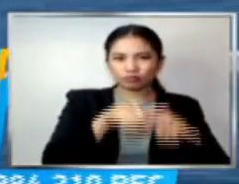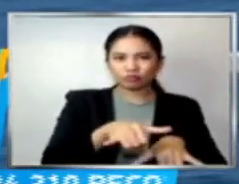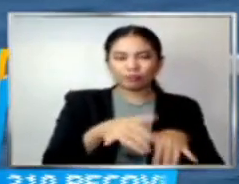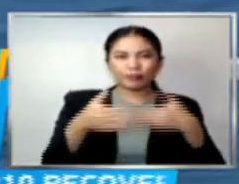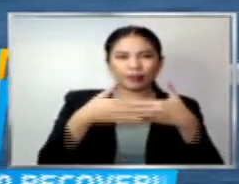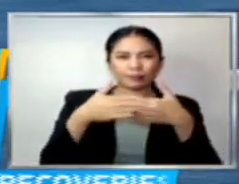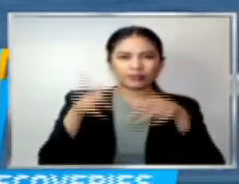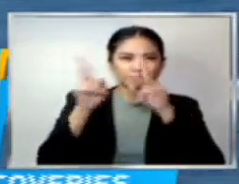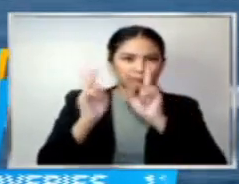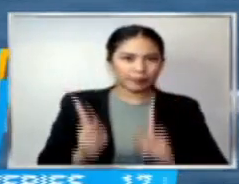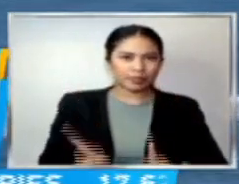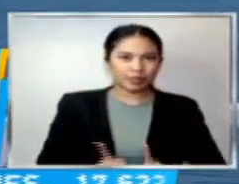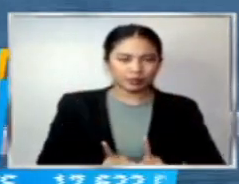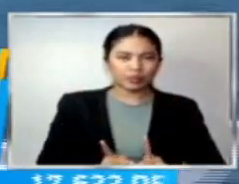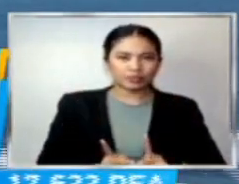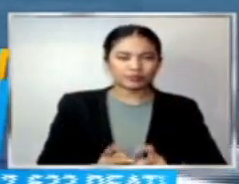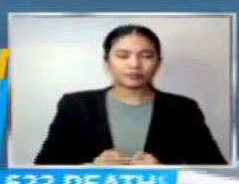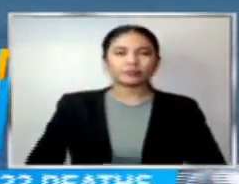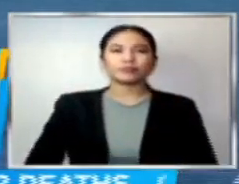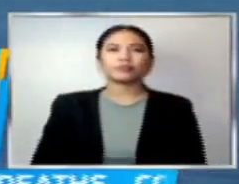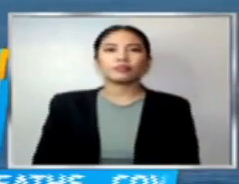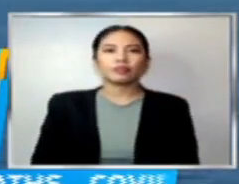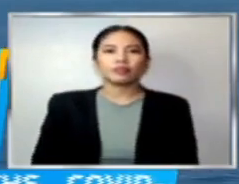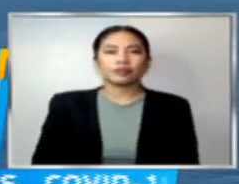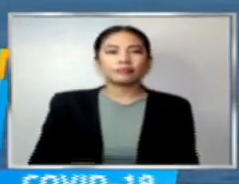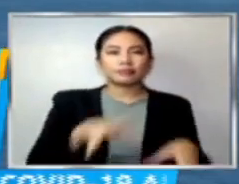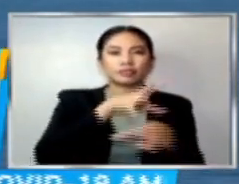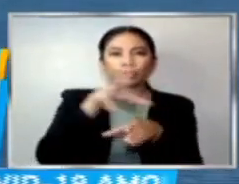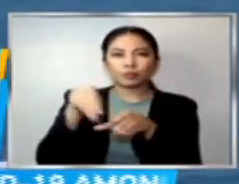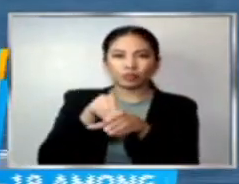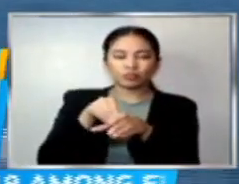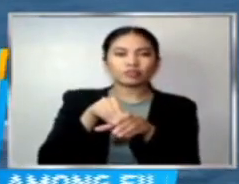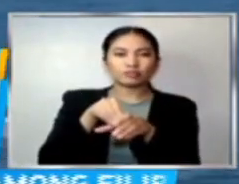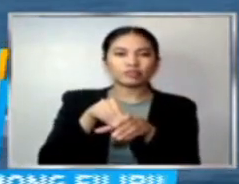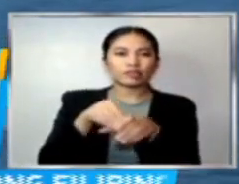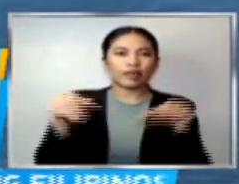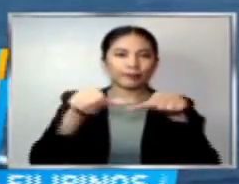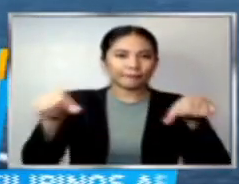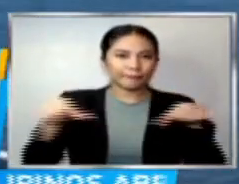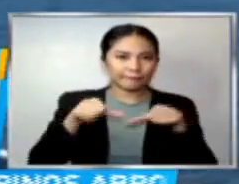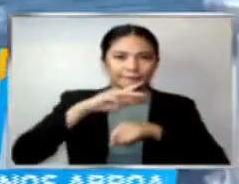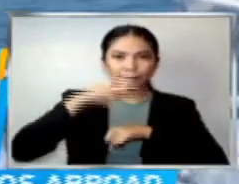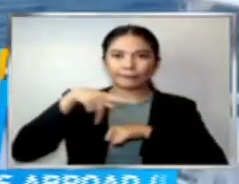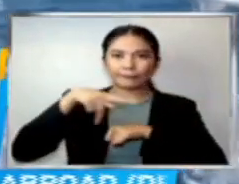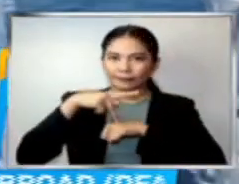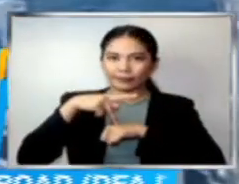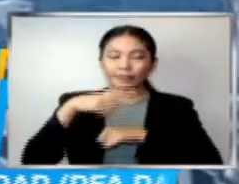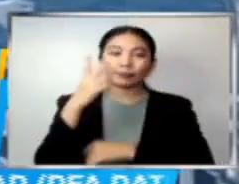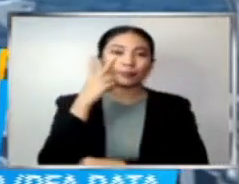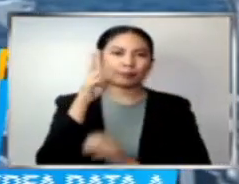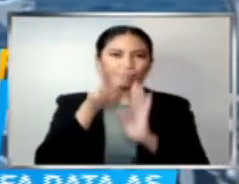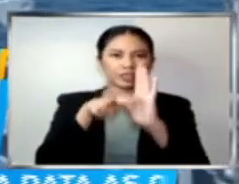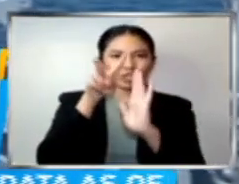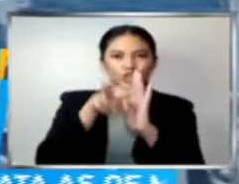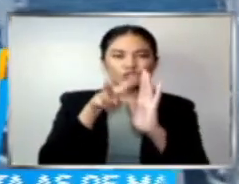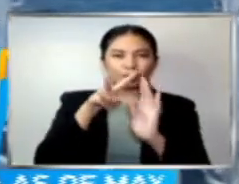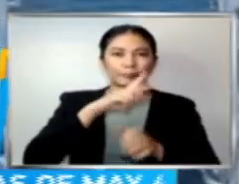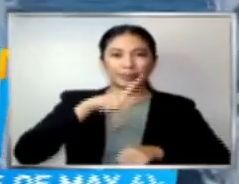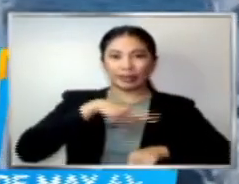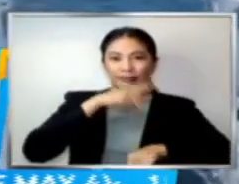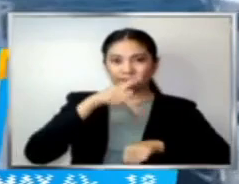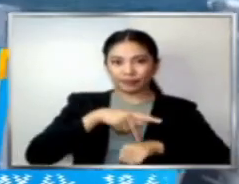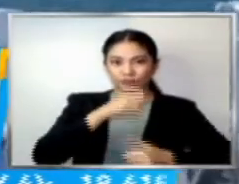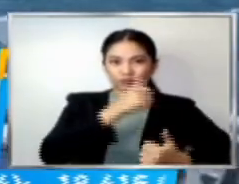sa kalupaan ng Palawan. Pasok ito sa loob ng exclusive economic zone ng Pilipinas. Sa videong ibinigay ng Philippine Coast Guard, maririnig